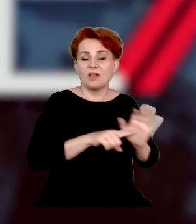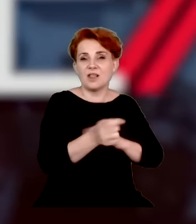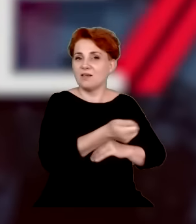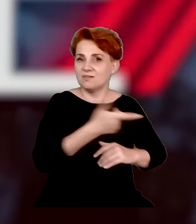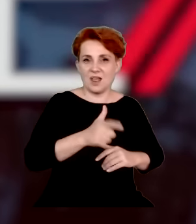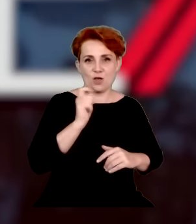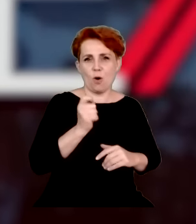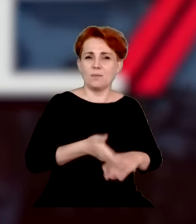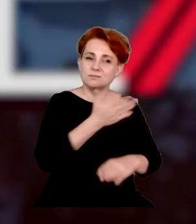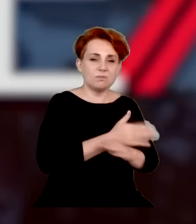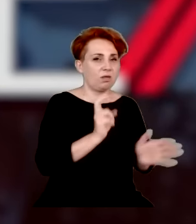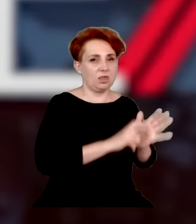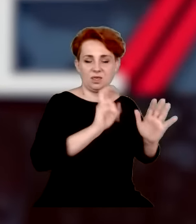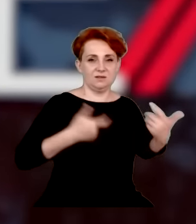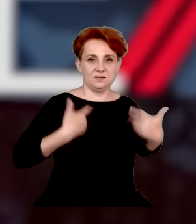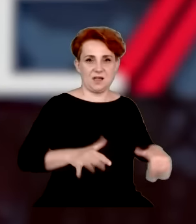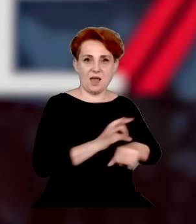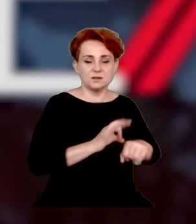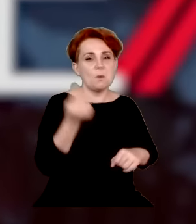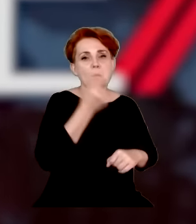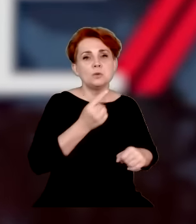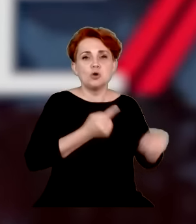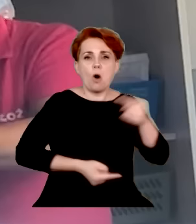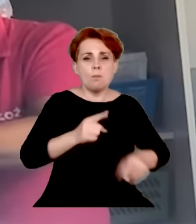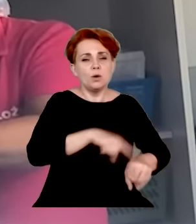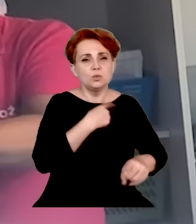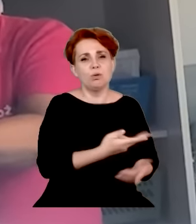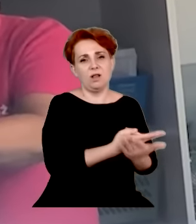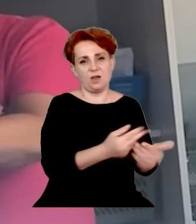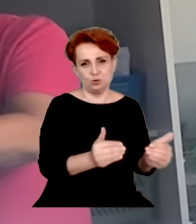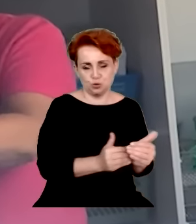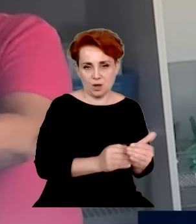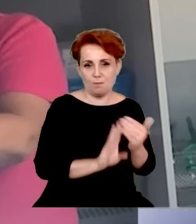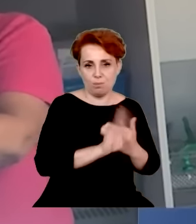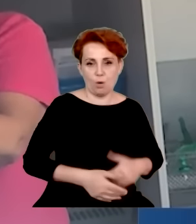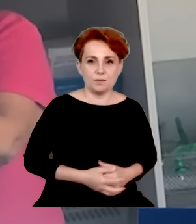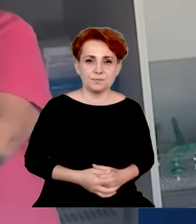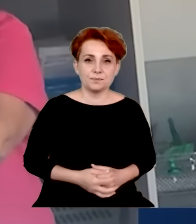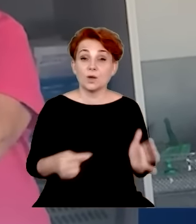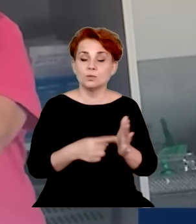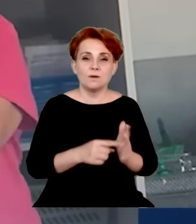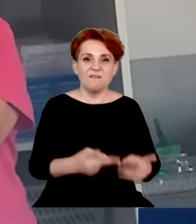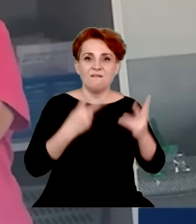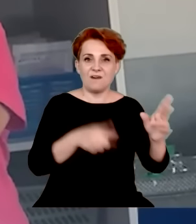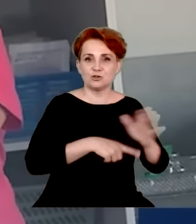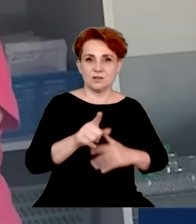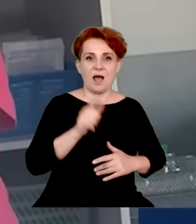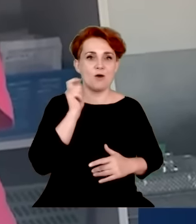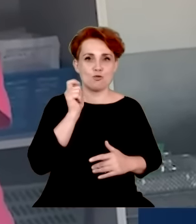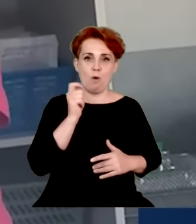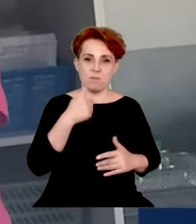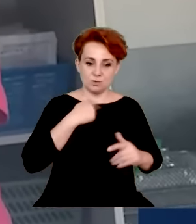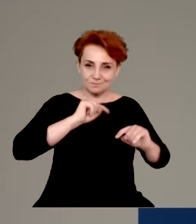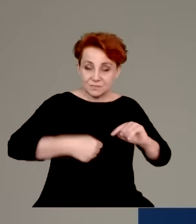z leczenia. Przyczyną była właśnie wizja długiej operacji. To przełom dla pacjentek ginekologicznych. Po raz pierwszy w